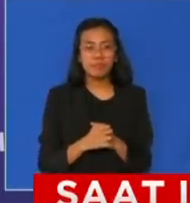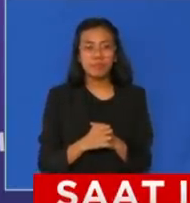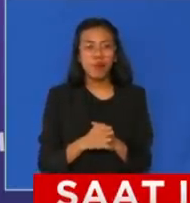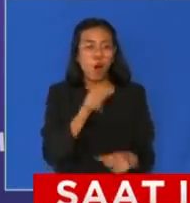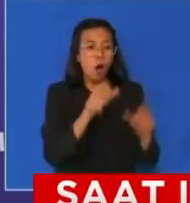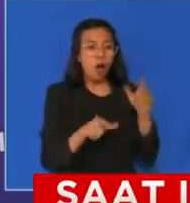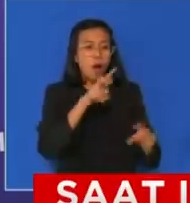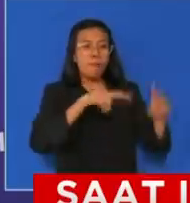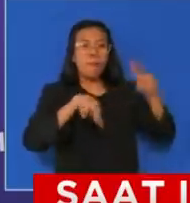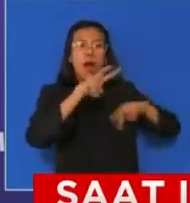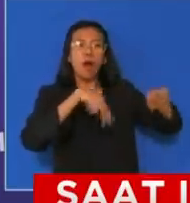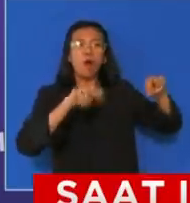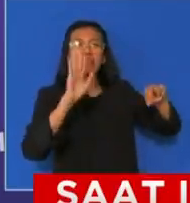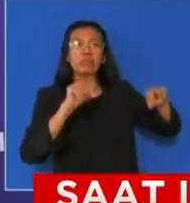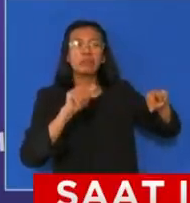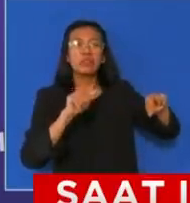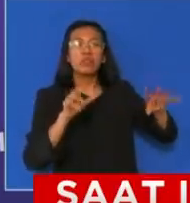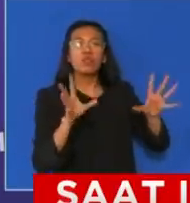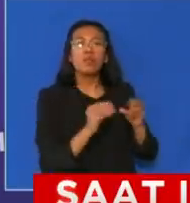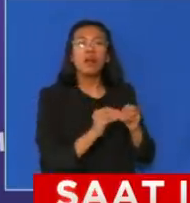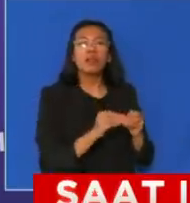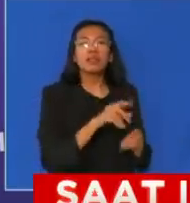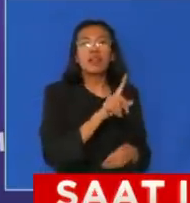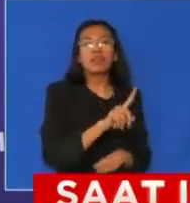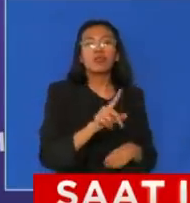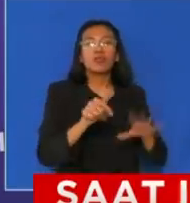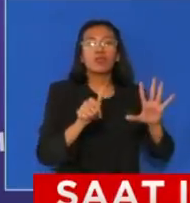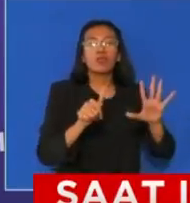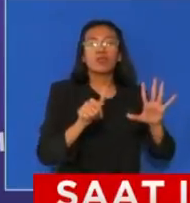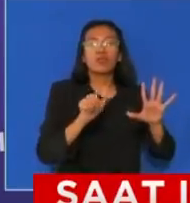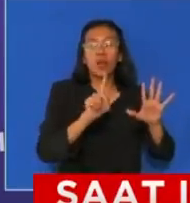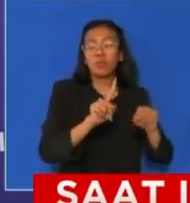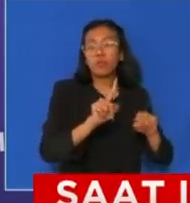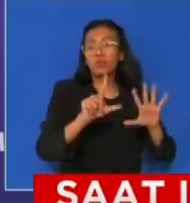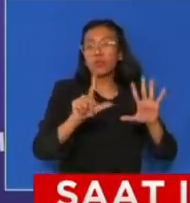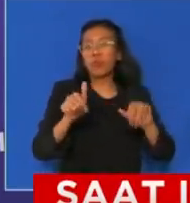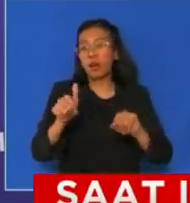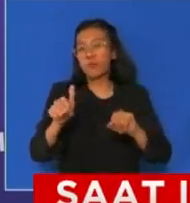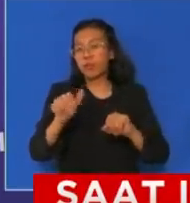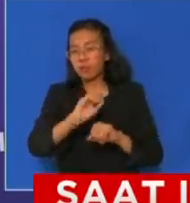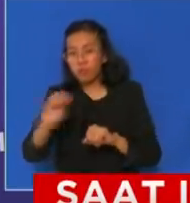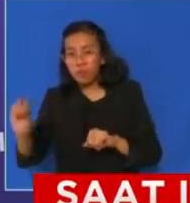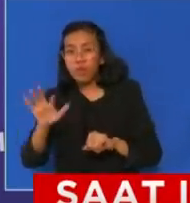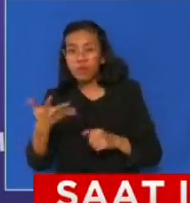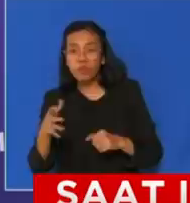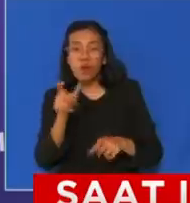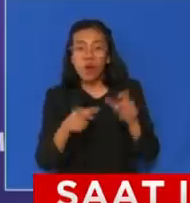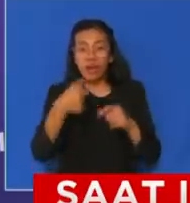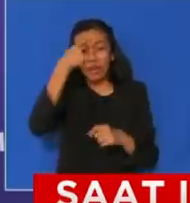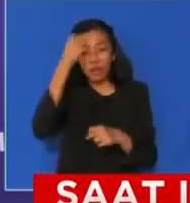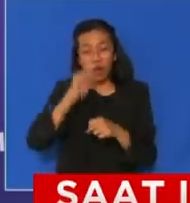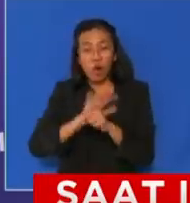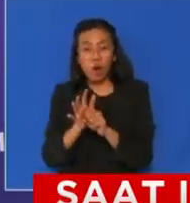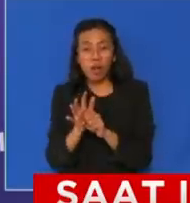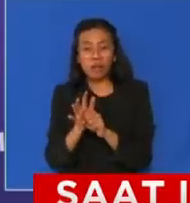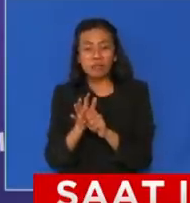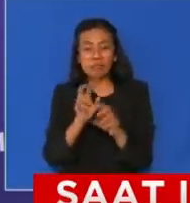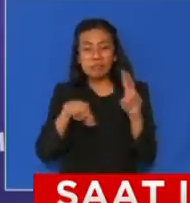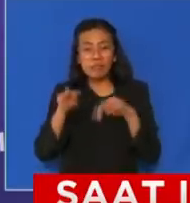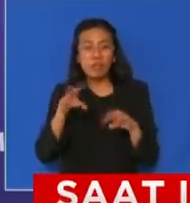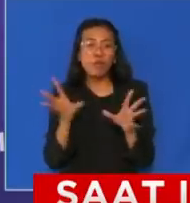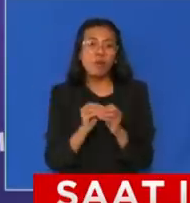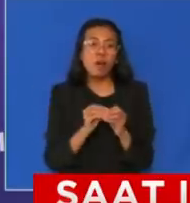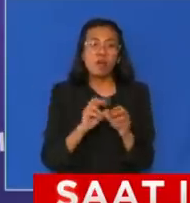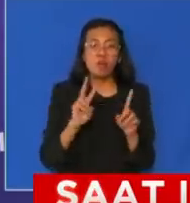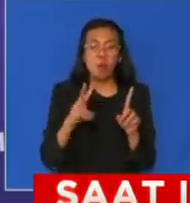dalam pemantauan sudah lebih dari 176000 dan kemudian PDB ada Rp12.000 kita